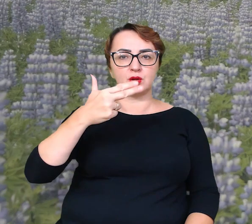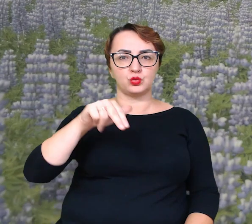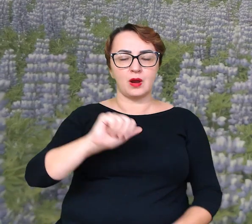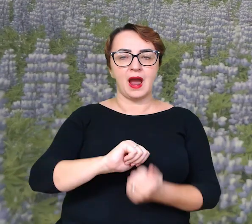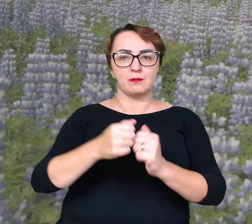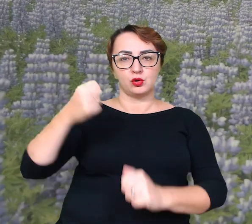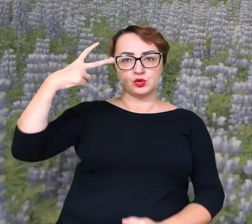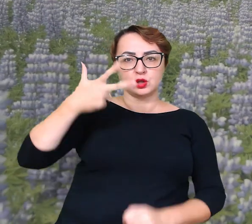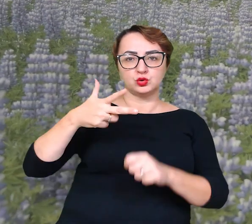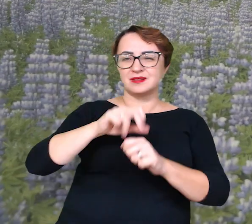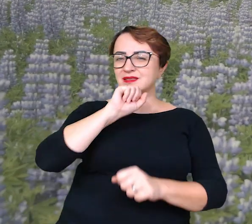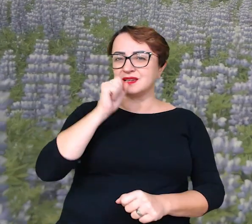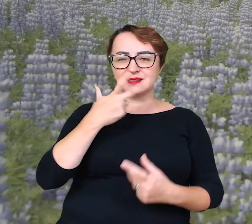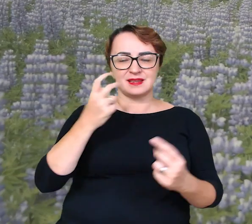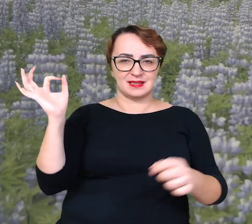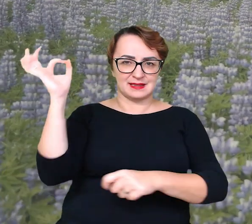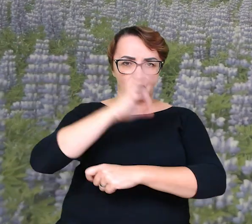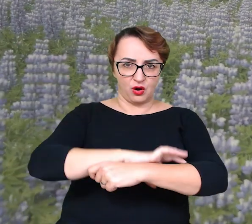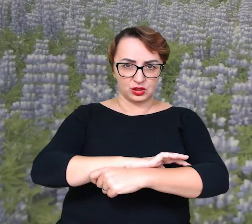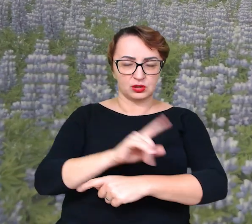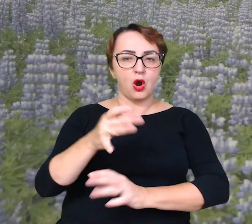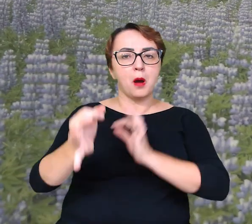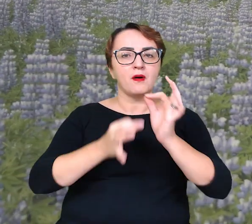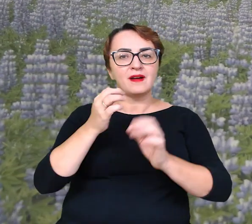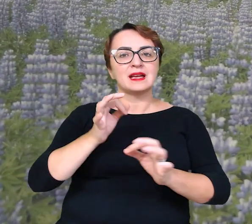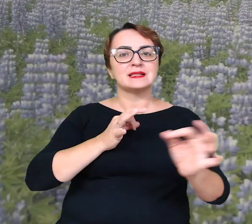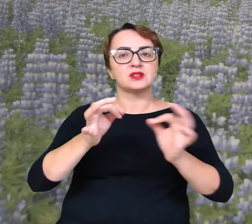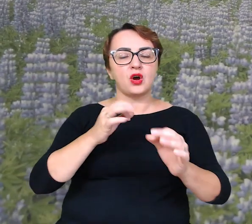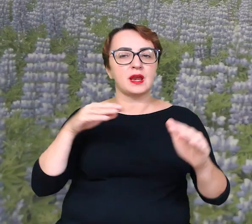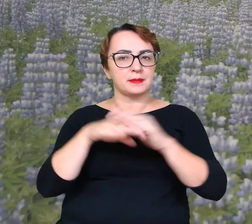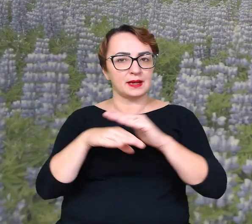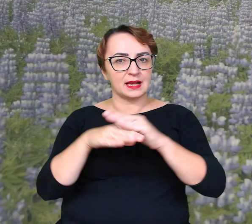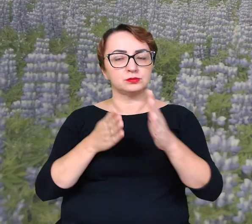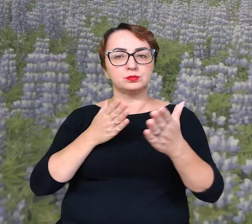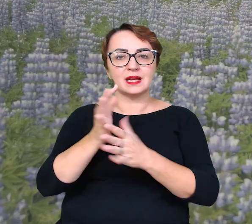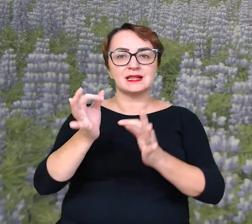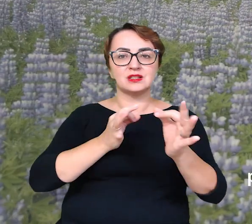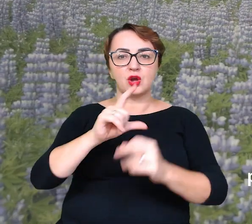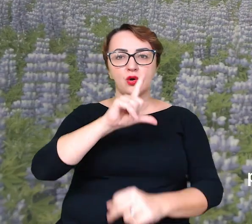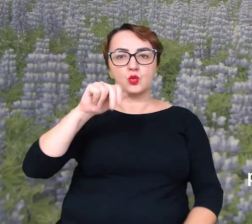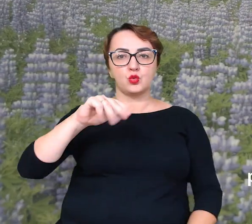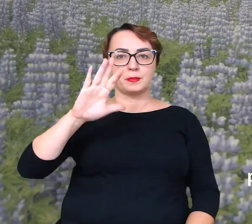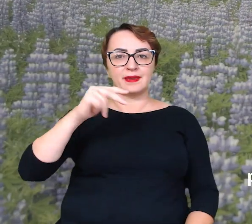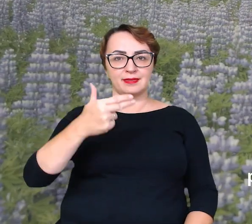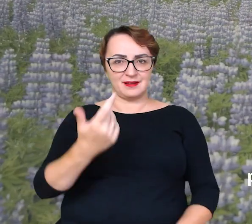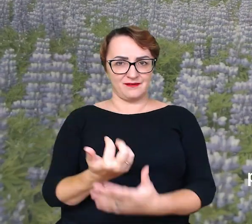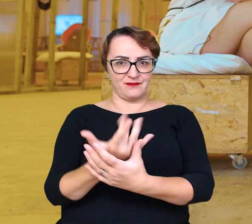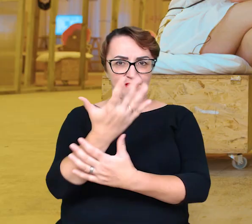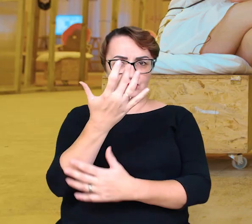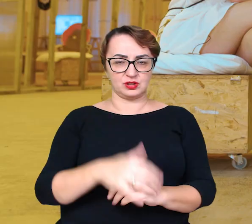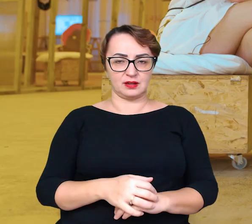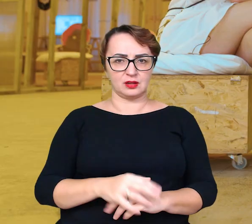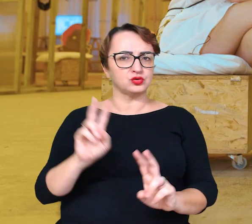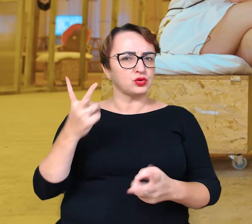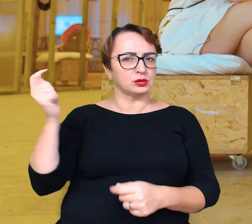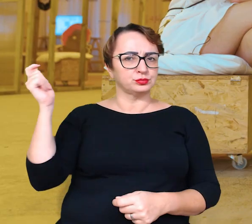rodzajem metafory emigracji poprzez historię łubinu i tego, w jaki sposób łubin trafił na Islandię. Łubin nie